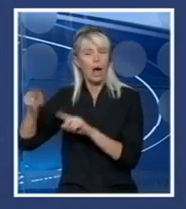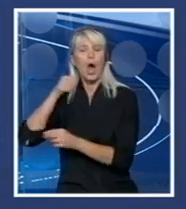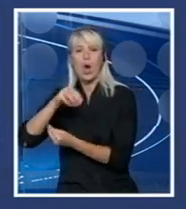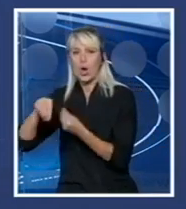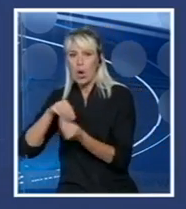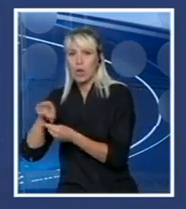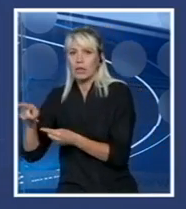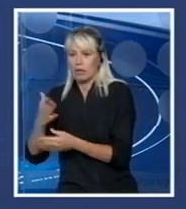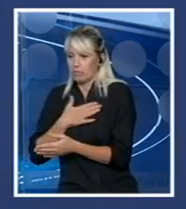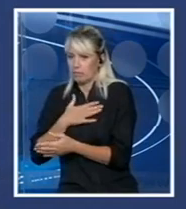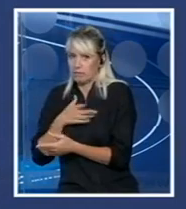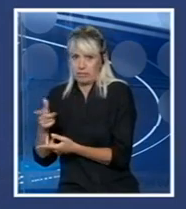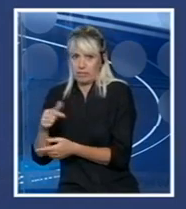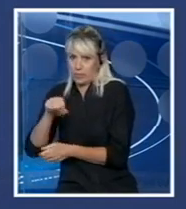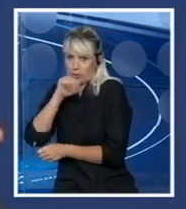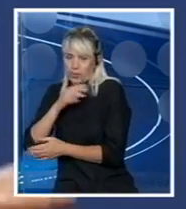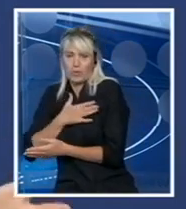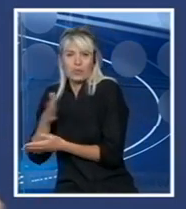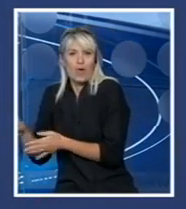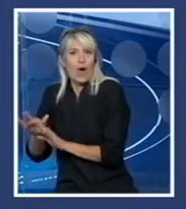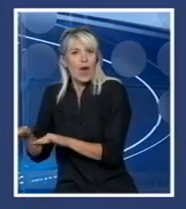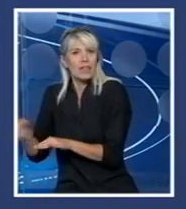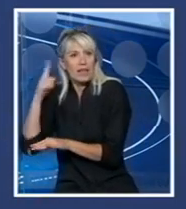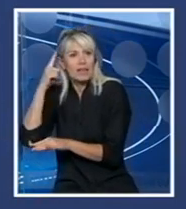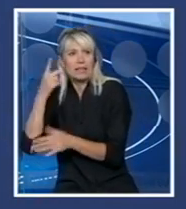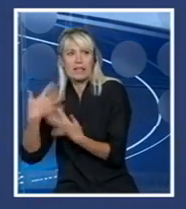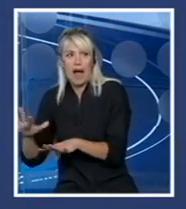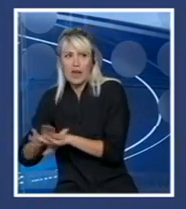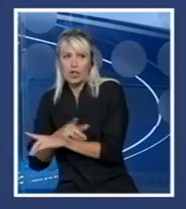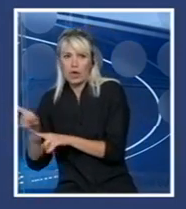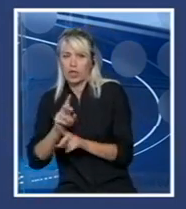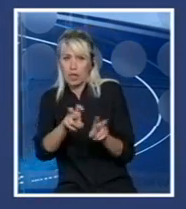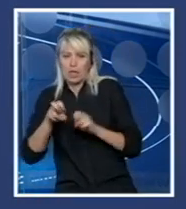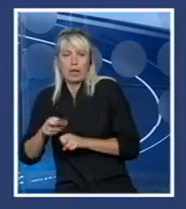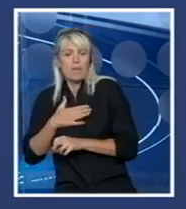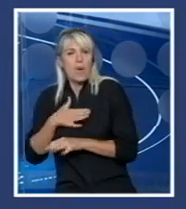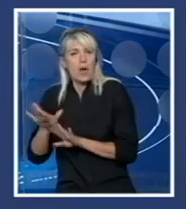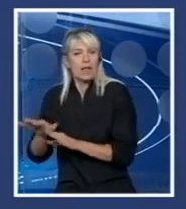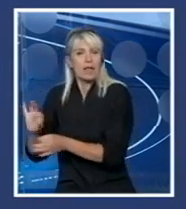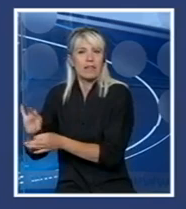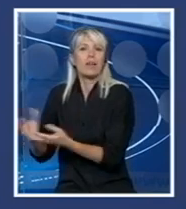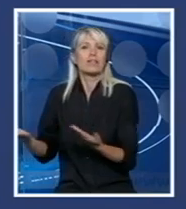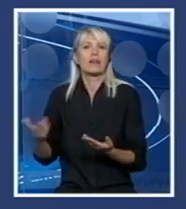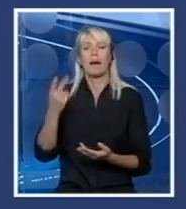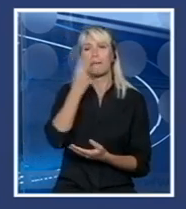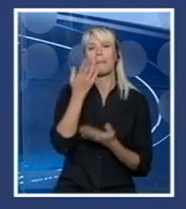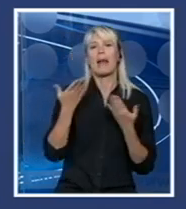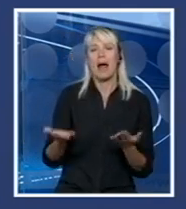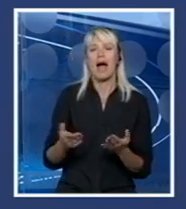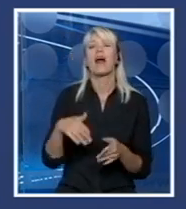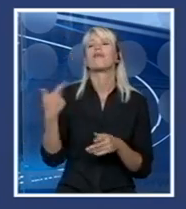roditelj najveći prijatelj svog deteta, pa njemu valjda ministar i direktor i profesor veći. Tako da, šta ostaje? Ostaje da će taj isti učenik morati